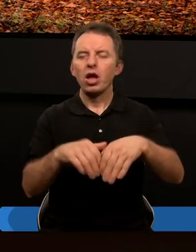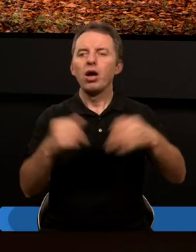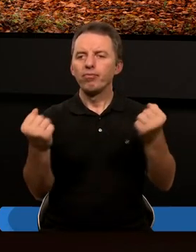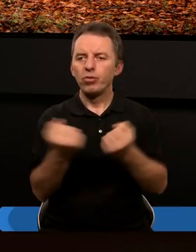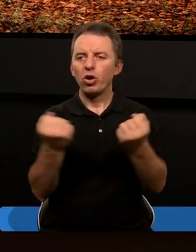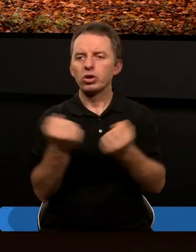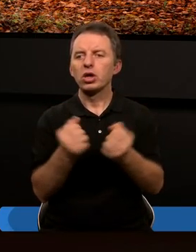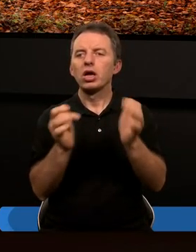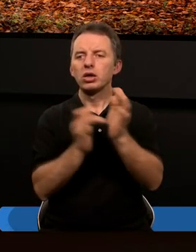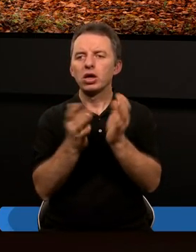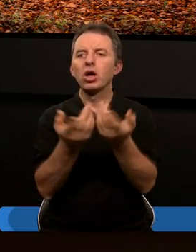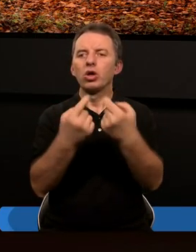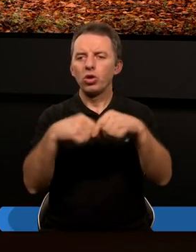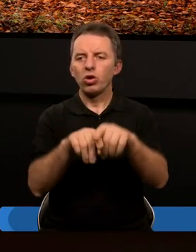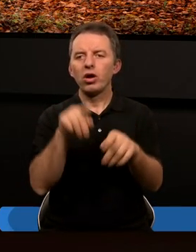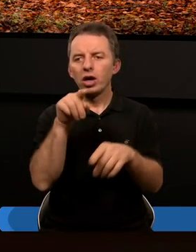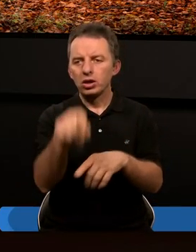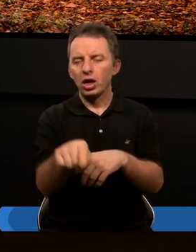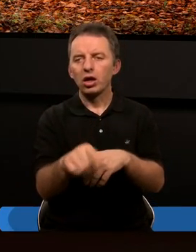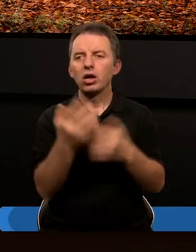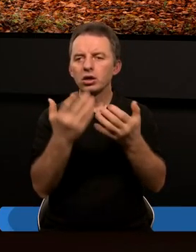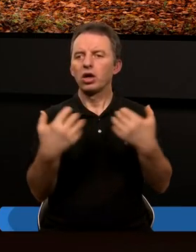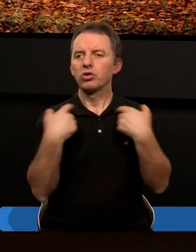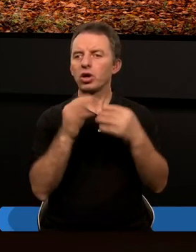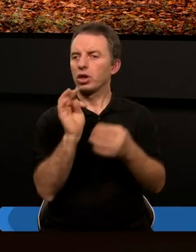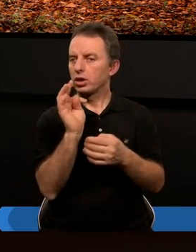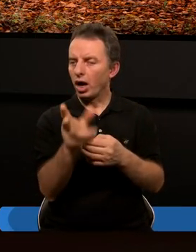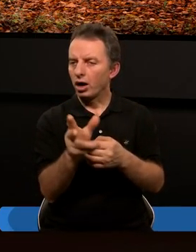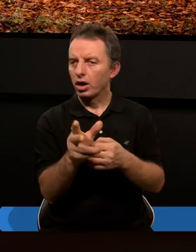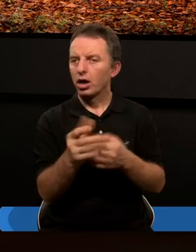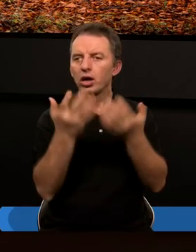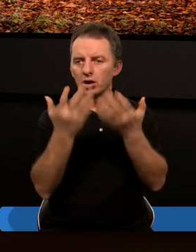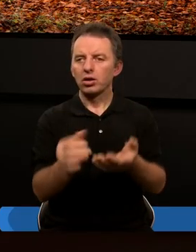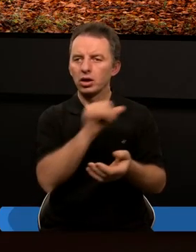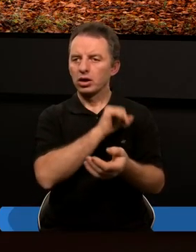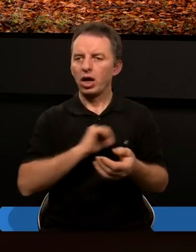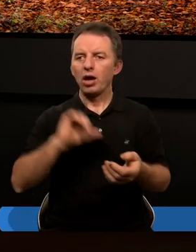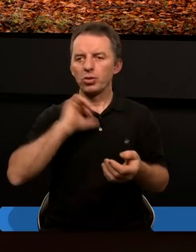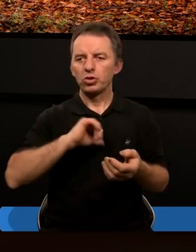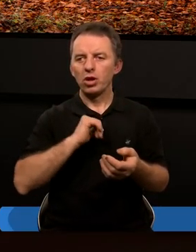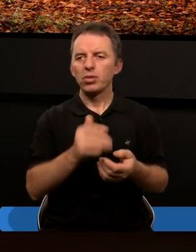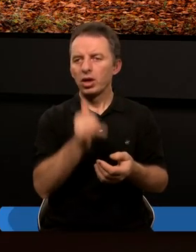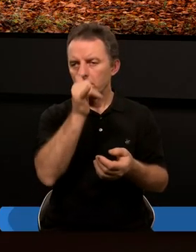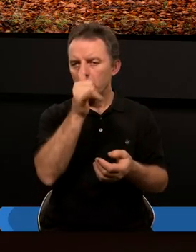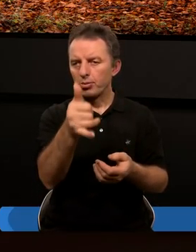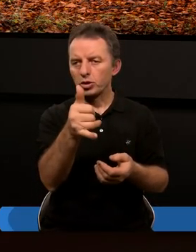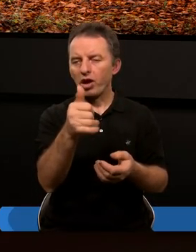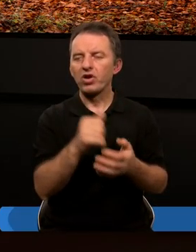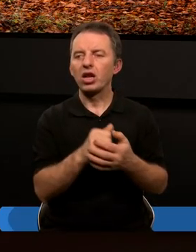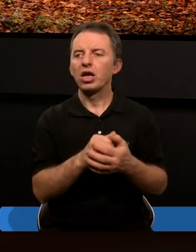mocy Jezusa, aby dokonywać tego, czy też żyć tak, jakbyśmy żyć sami z siebie nie potrafili.